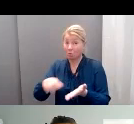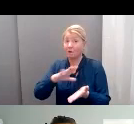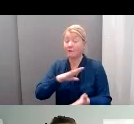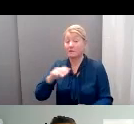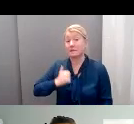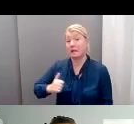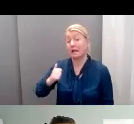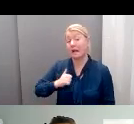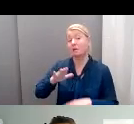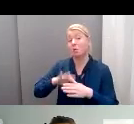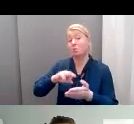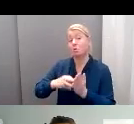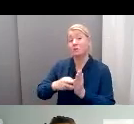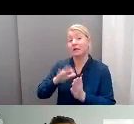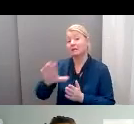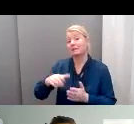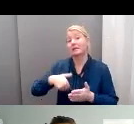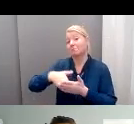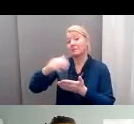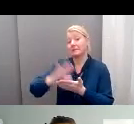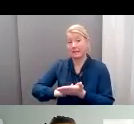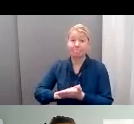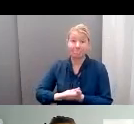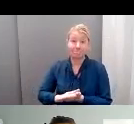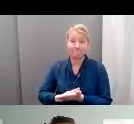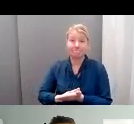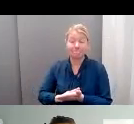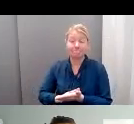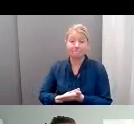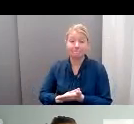tillgänglig på projektets hemsida bland annat.